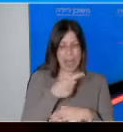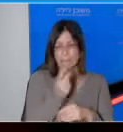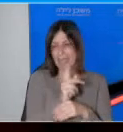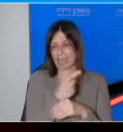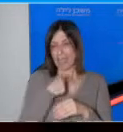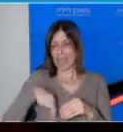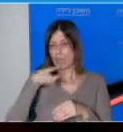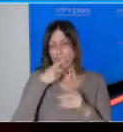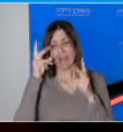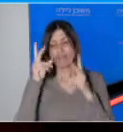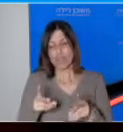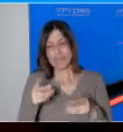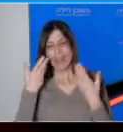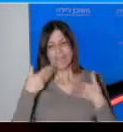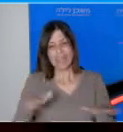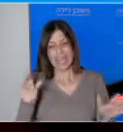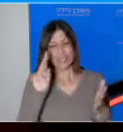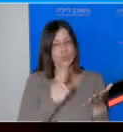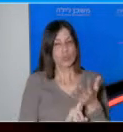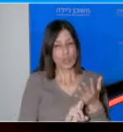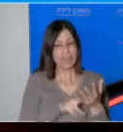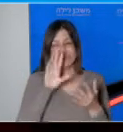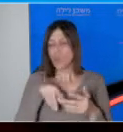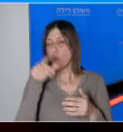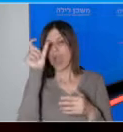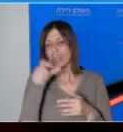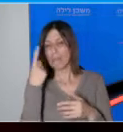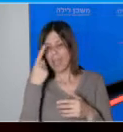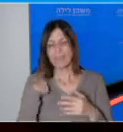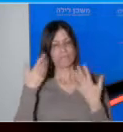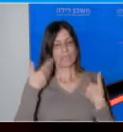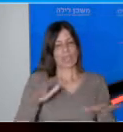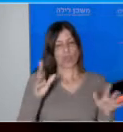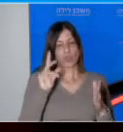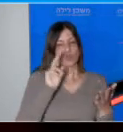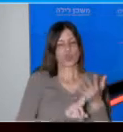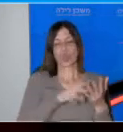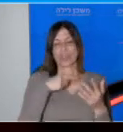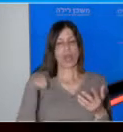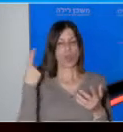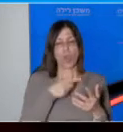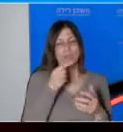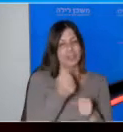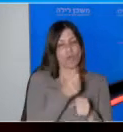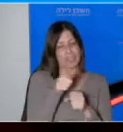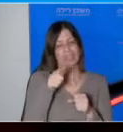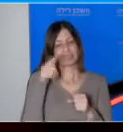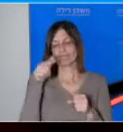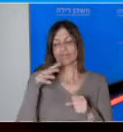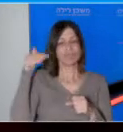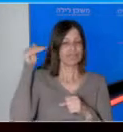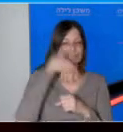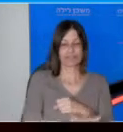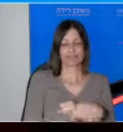שאנחנו מאפשרים לוותר על זכויות ולו של אדם אחד, ויתרנו על הזכויות של כולנו. ככה זה עובד, זה מדרון החלקלק,